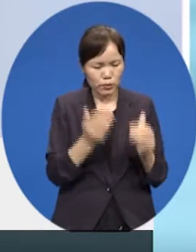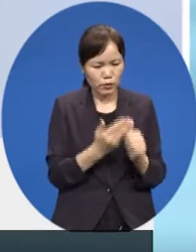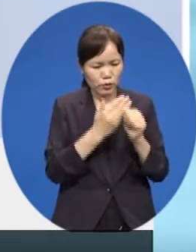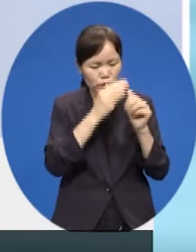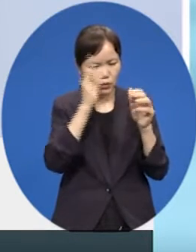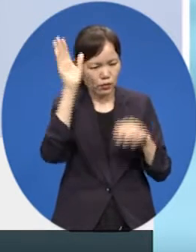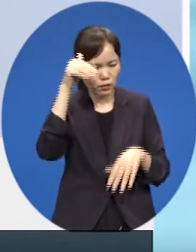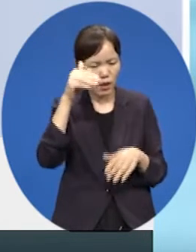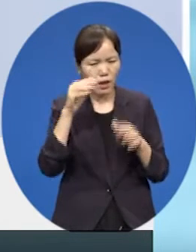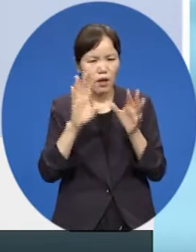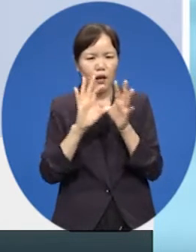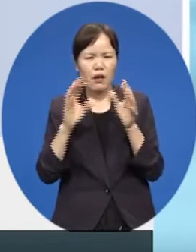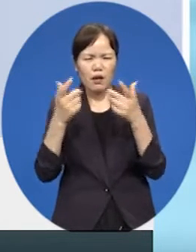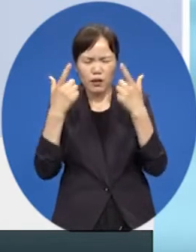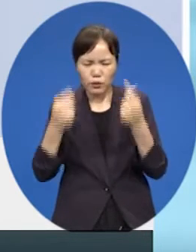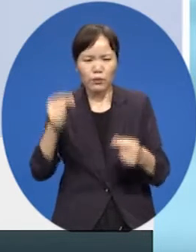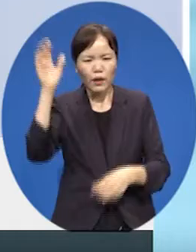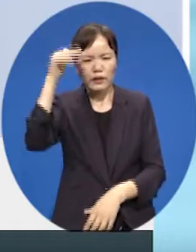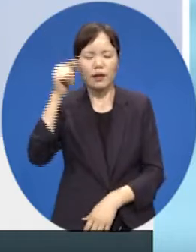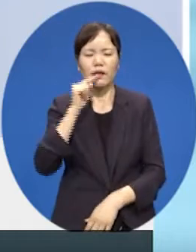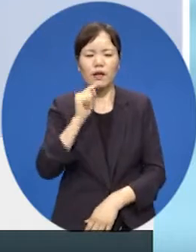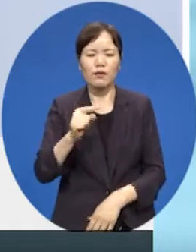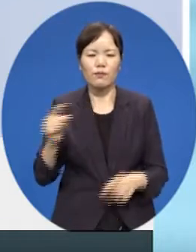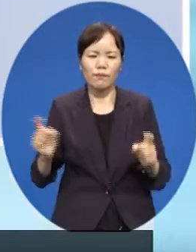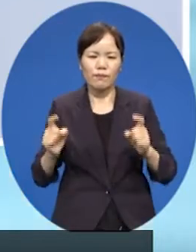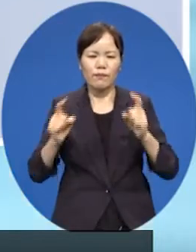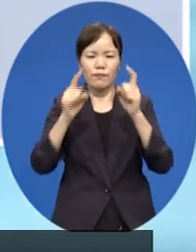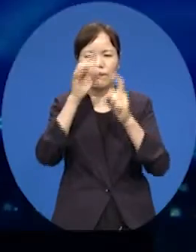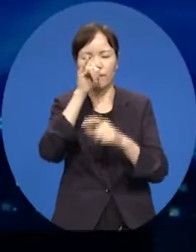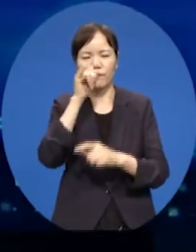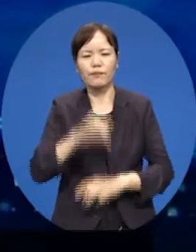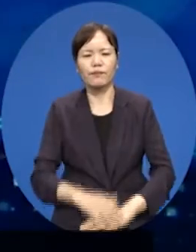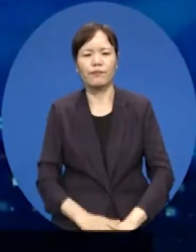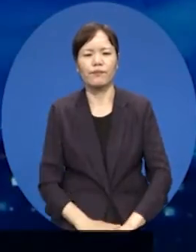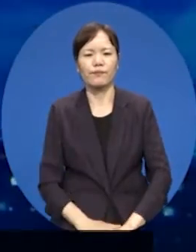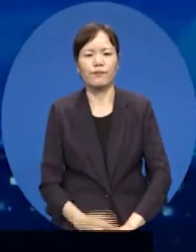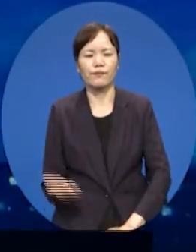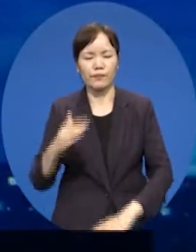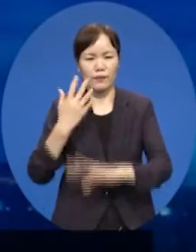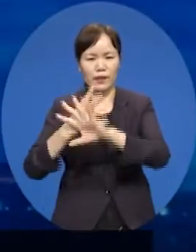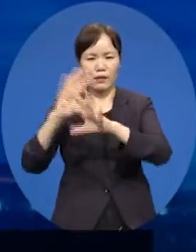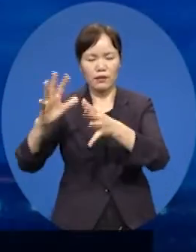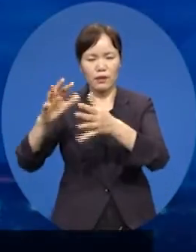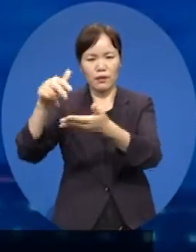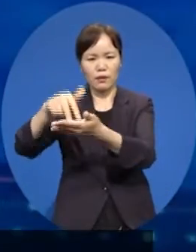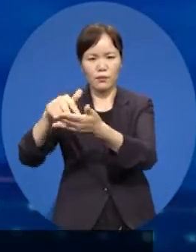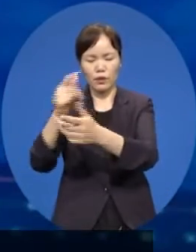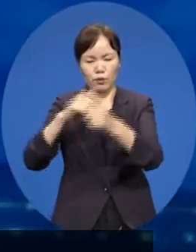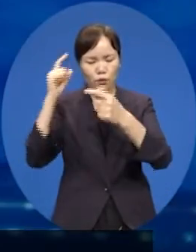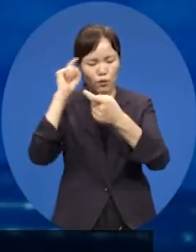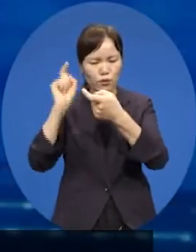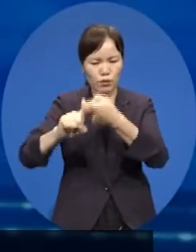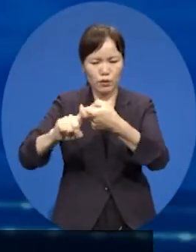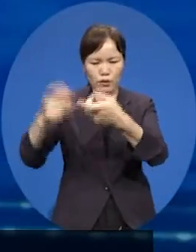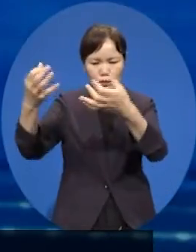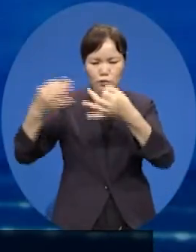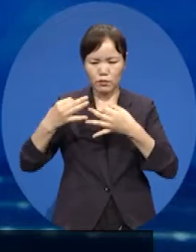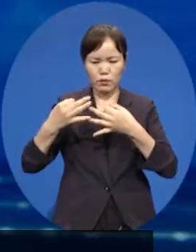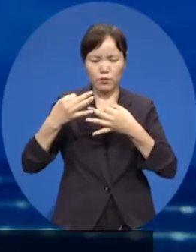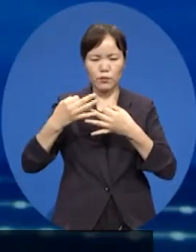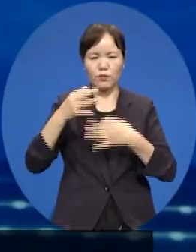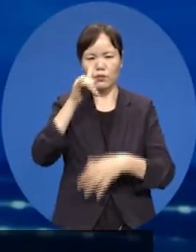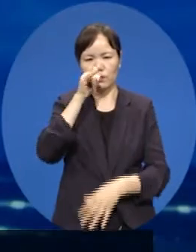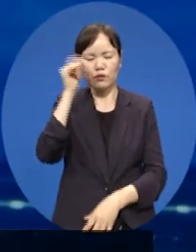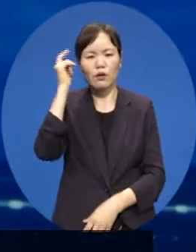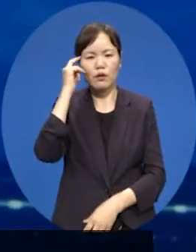지금 치열하게 의견이 맛보고 있습니다 4 그런데 사실 외국에서 오히려 더 관심을 갖고 지켜보는 내용이기도 합니다